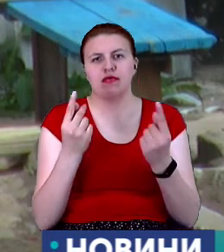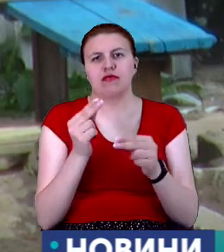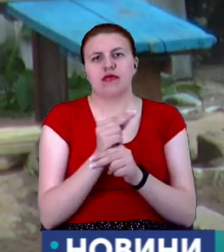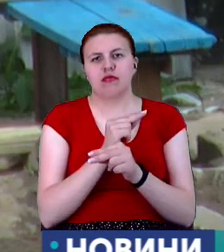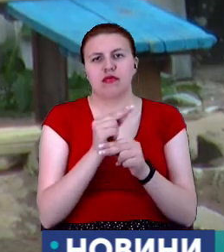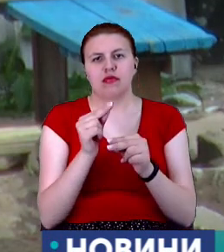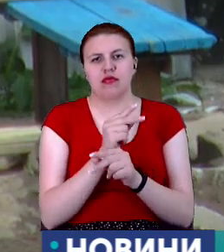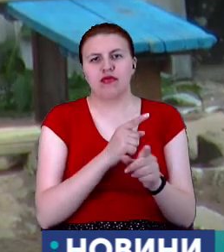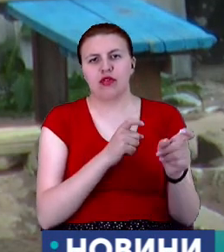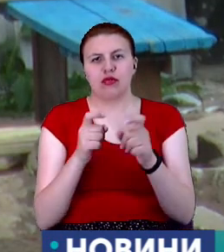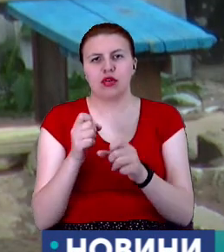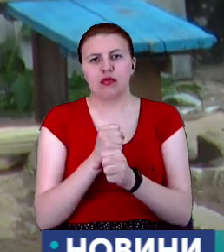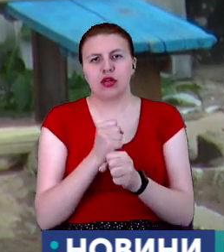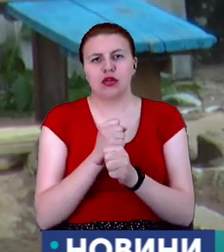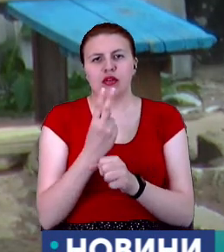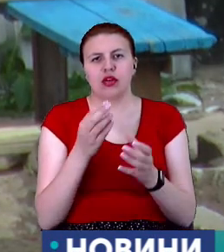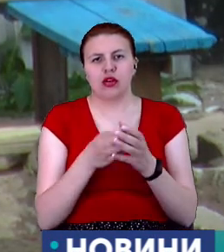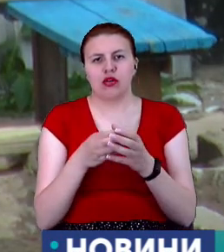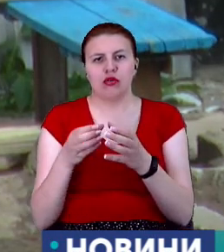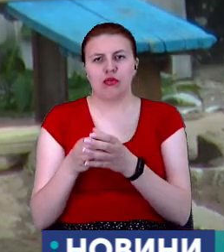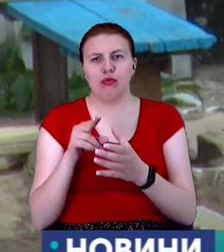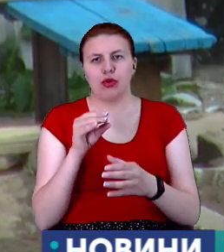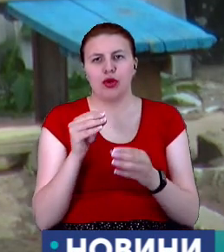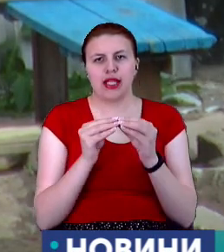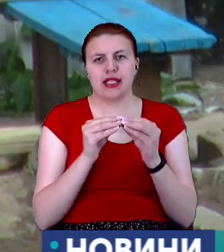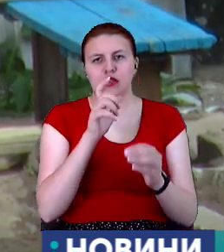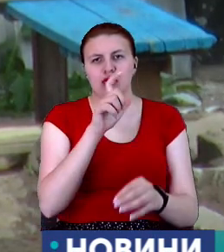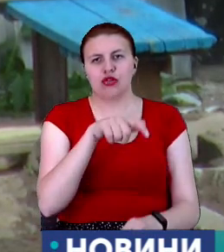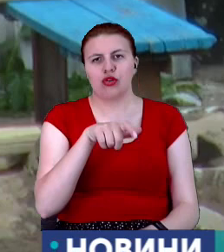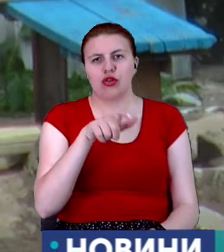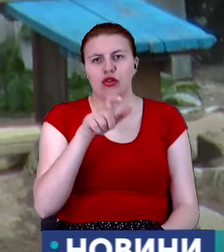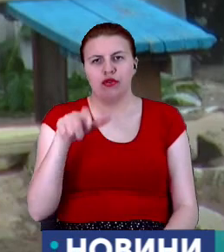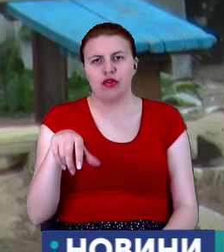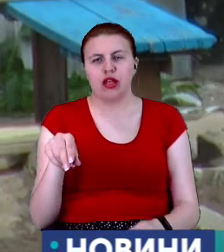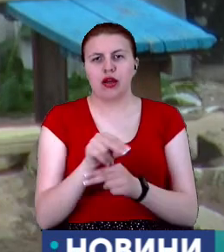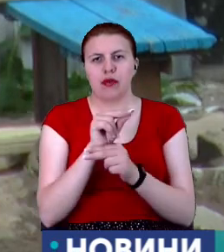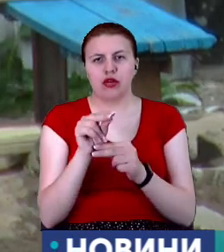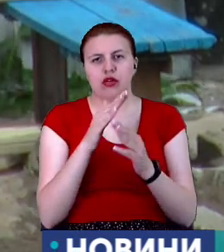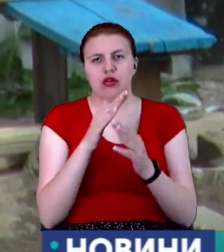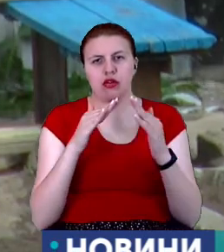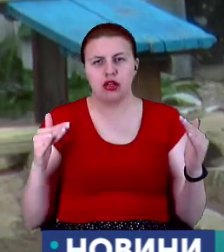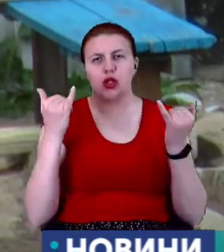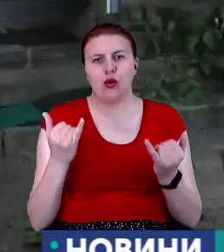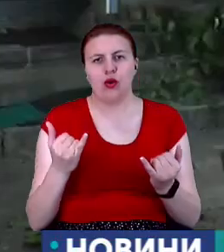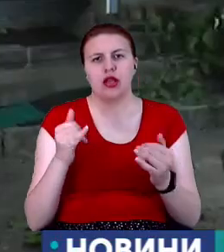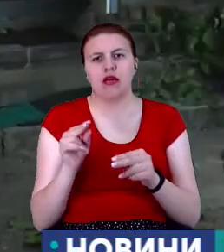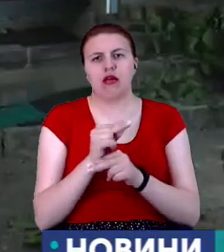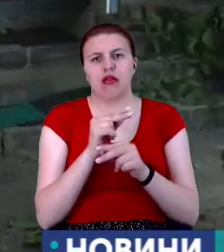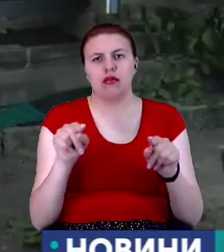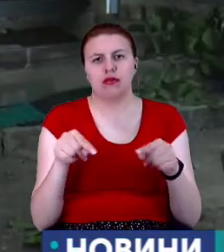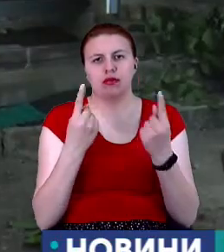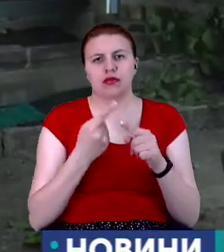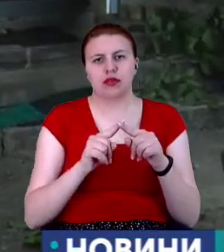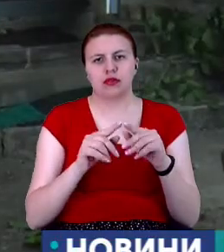Працюють 2 групи по 10 чоловік, ремонтують дахи. Сьогодні лагодять цей будинок. На